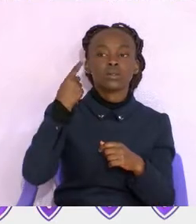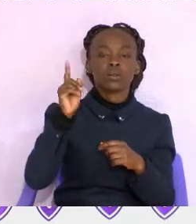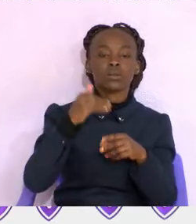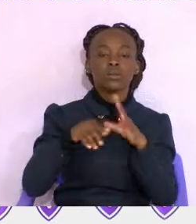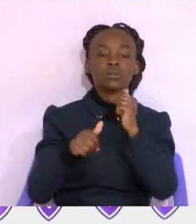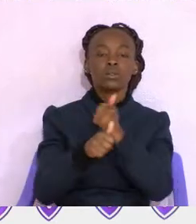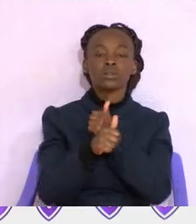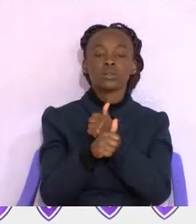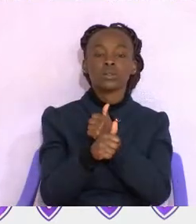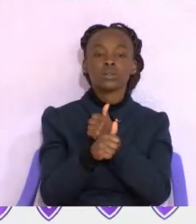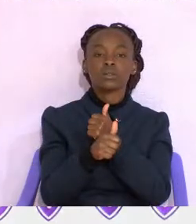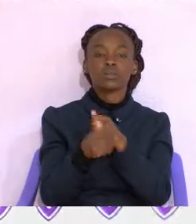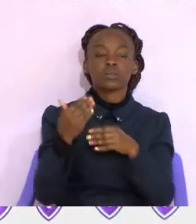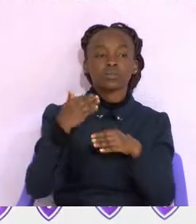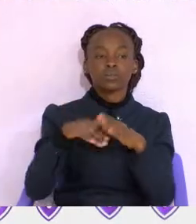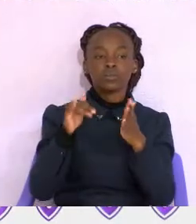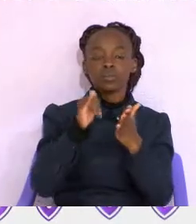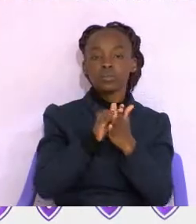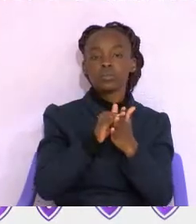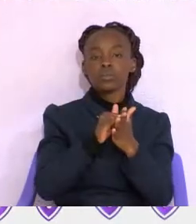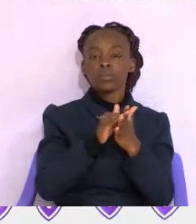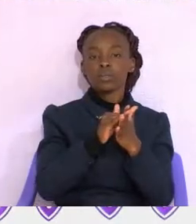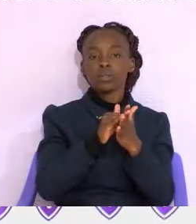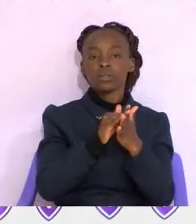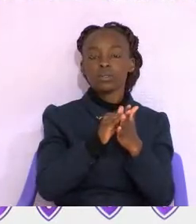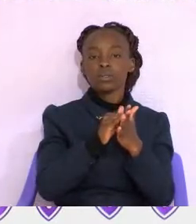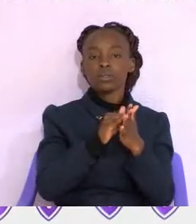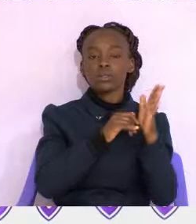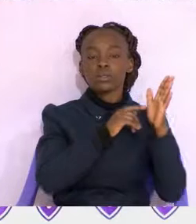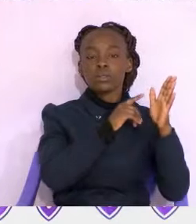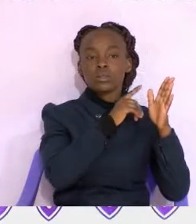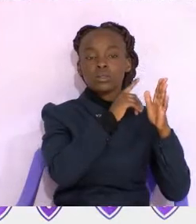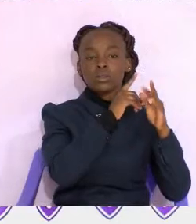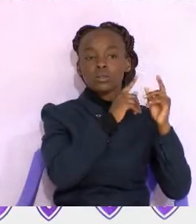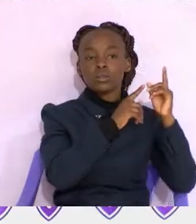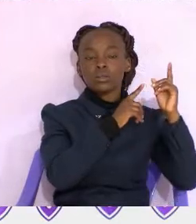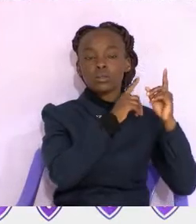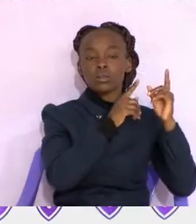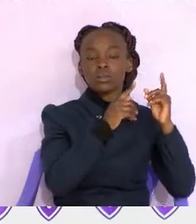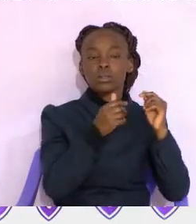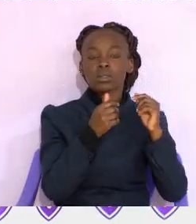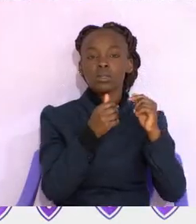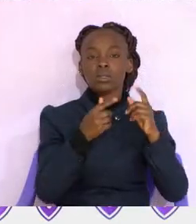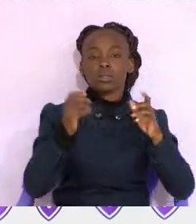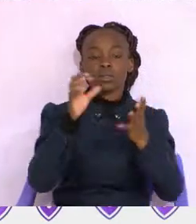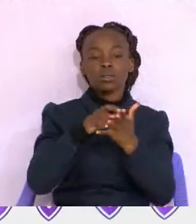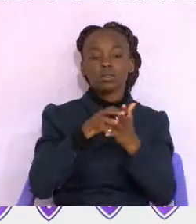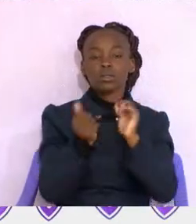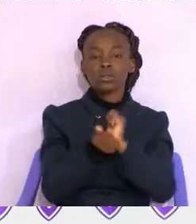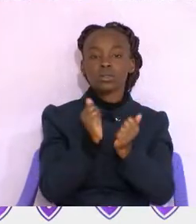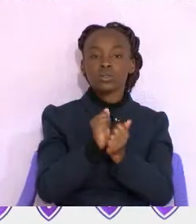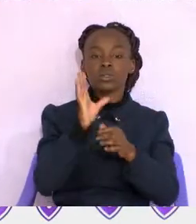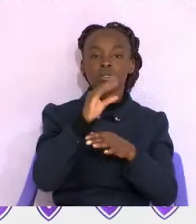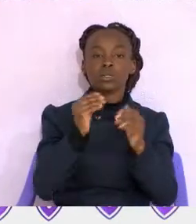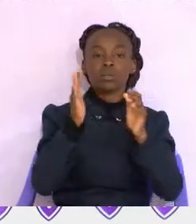hatari. Kwa ile safari wapendwa, kulikuwa na mtumishi wa Mungu, lakini hali ile iligeuka na ikakuwa mbaya. Na nikawa